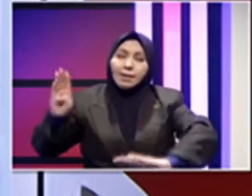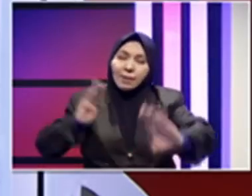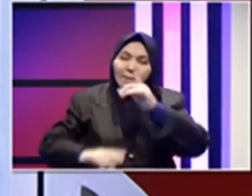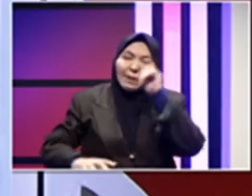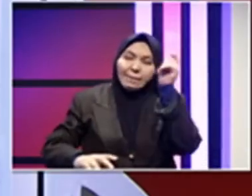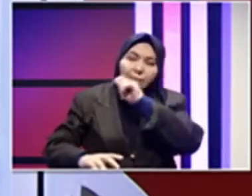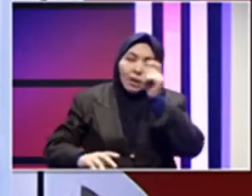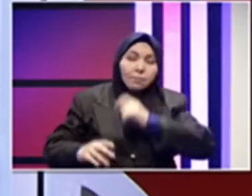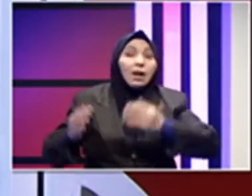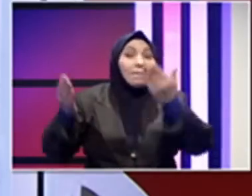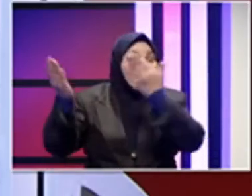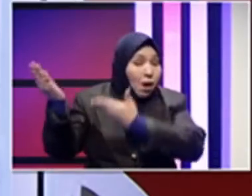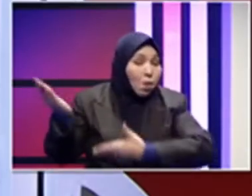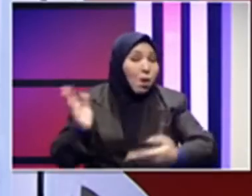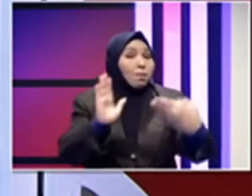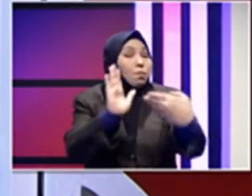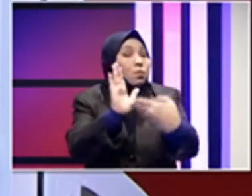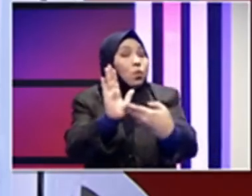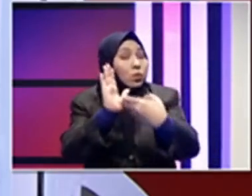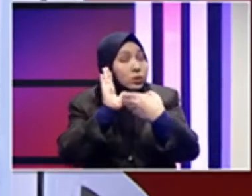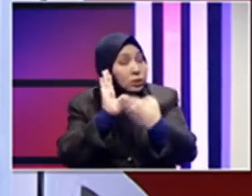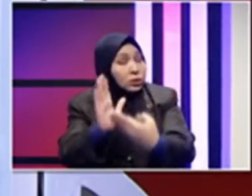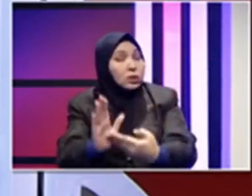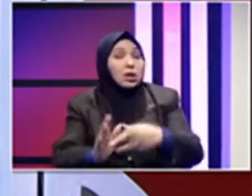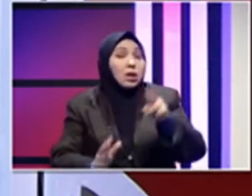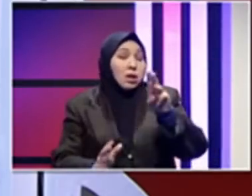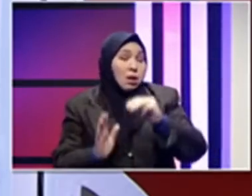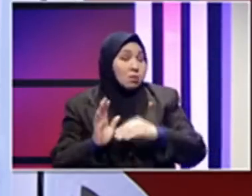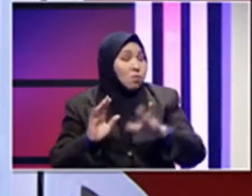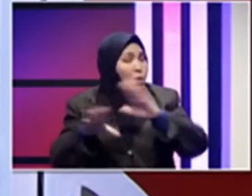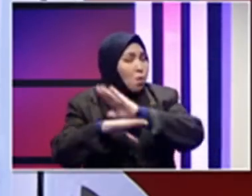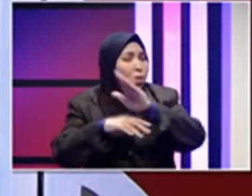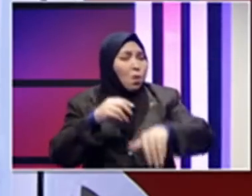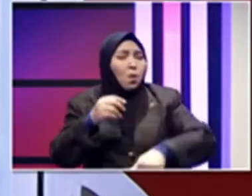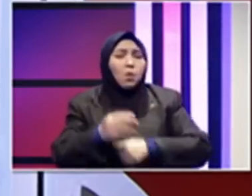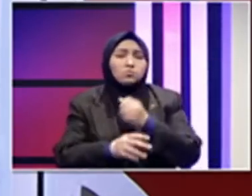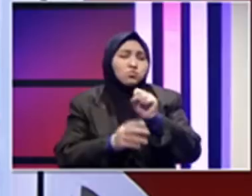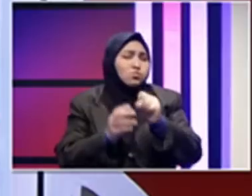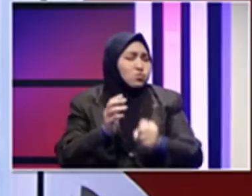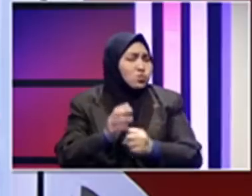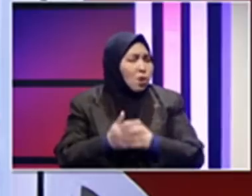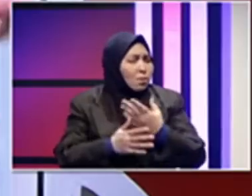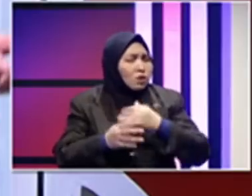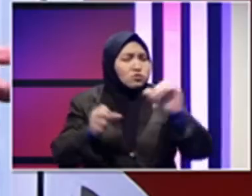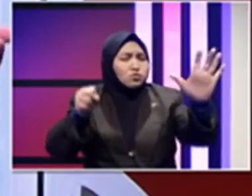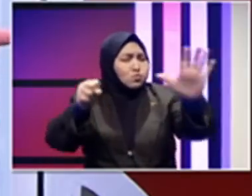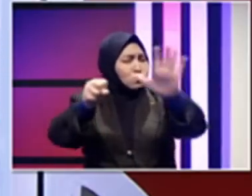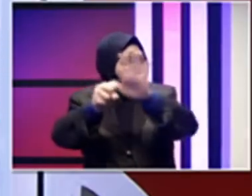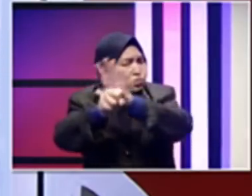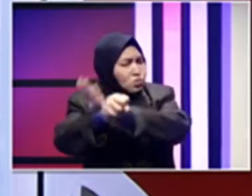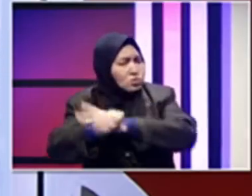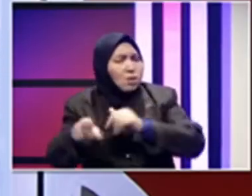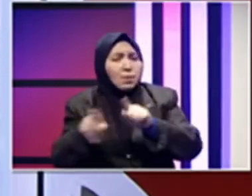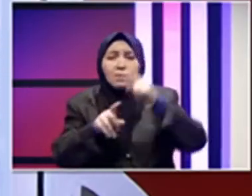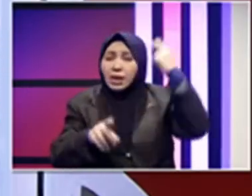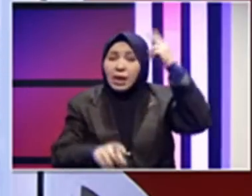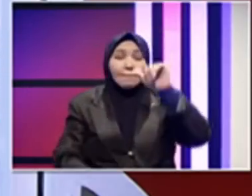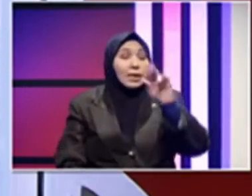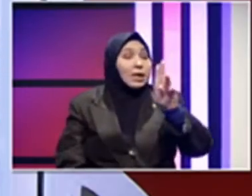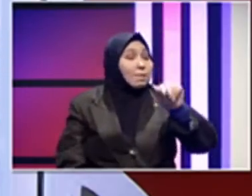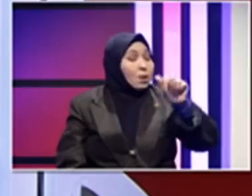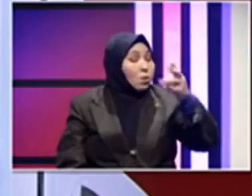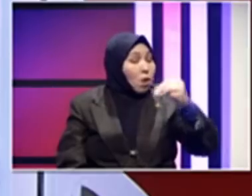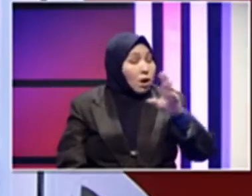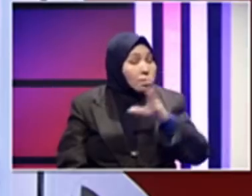walaupun didatangkan bukti bayyinat, mukjizat, didatangkan zubur, iaitu suhuf seperti Nabi Ibrahim, Ustaz, ya. Dan